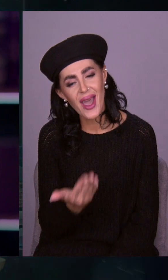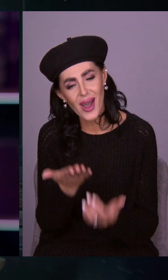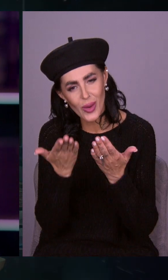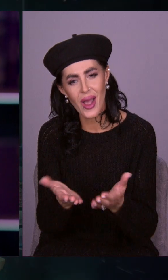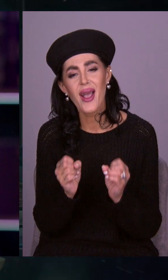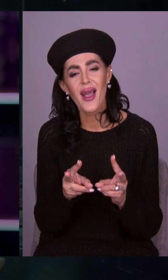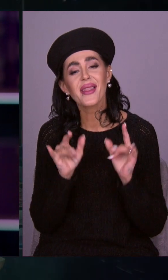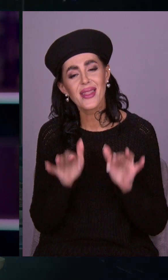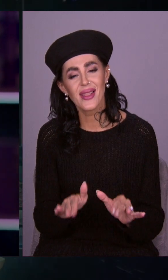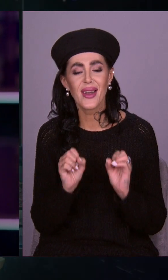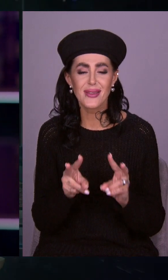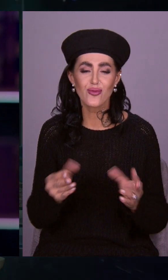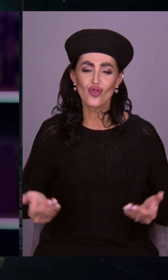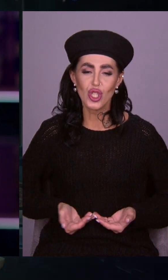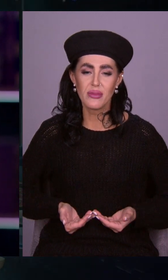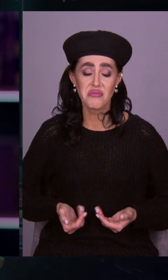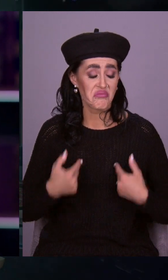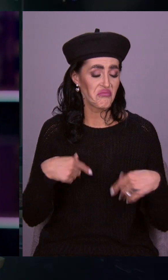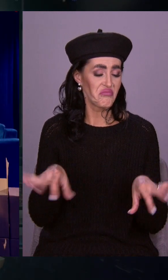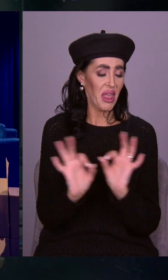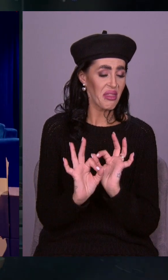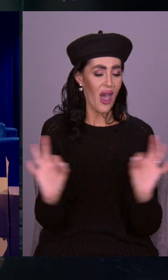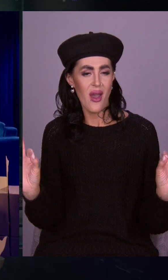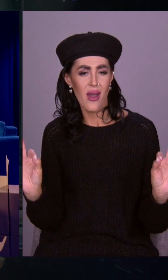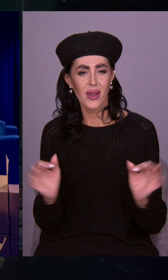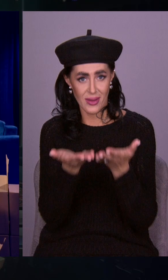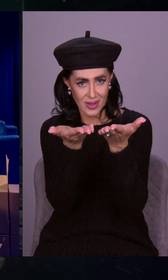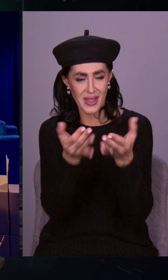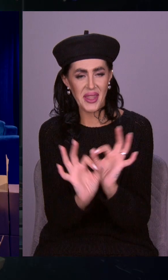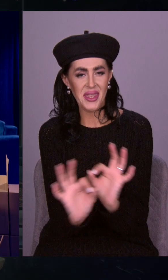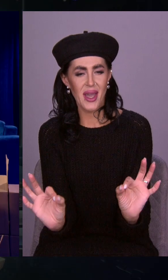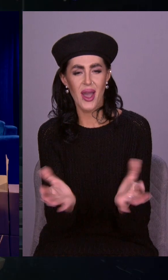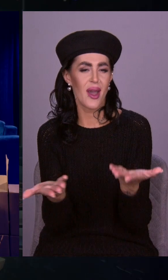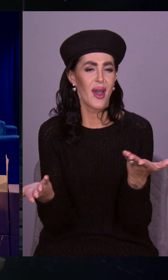як життя? Ти ж ідеальний, ти ж людина з ідеальним цим. Ідеальне все.